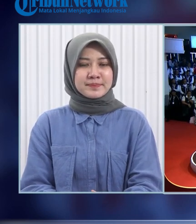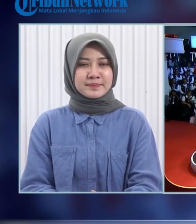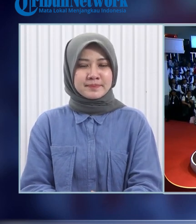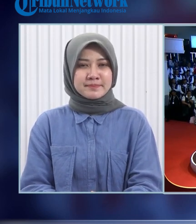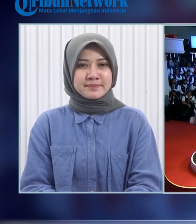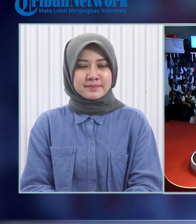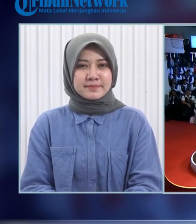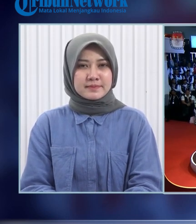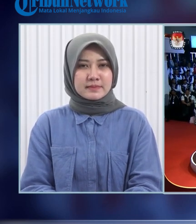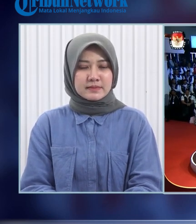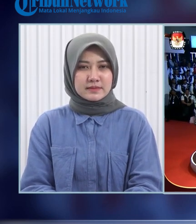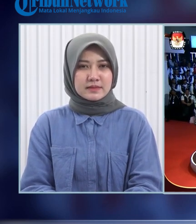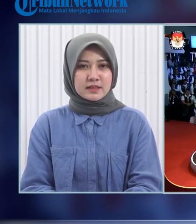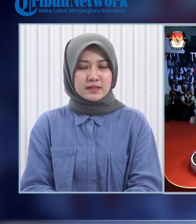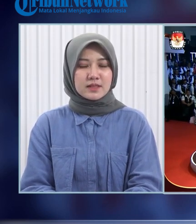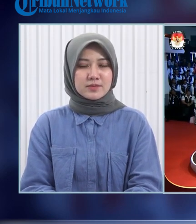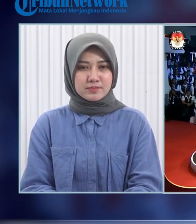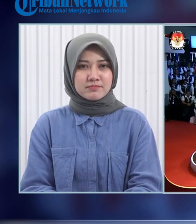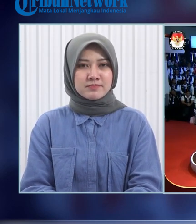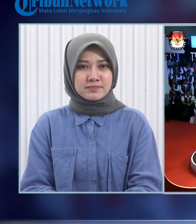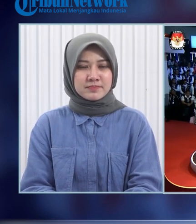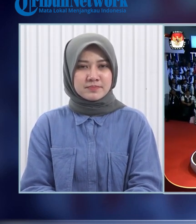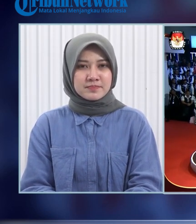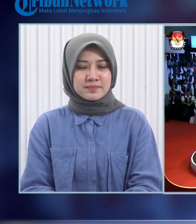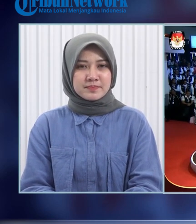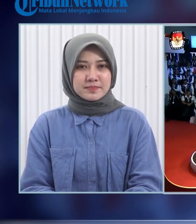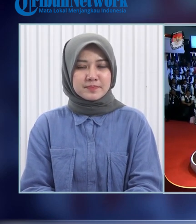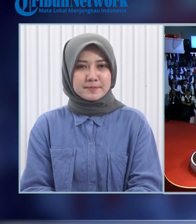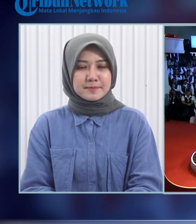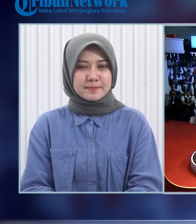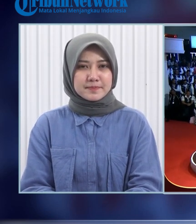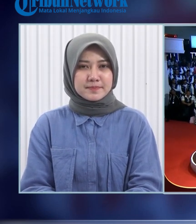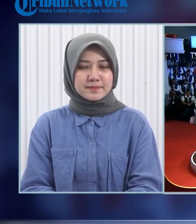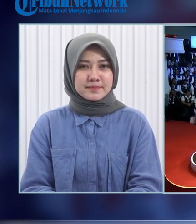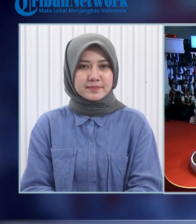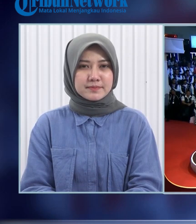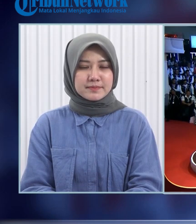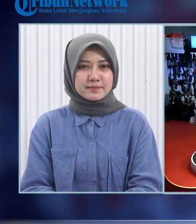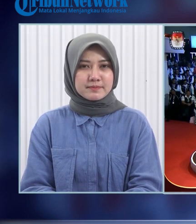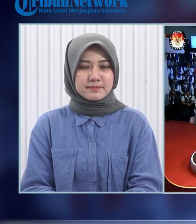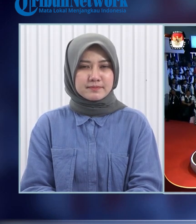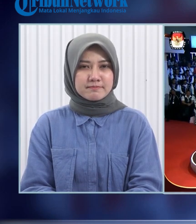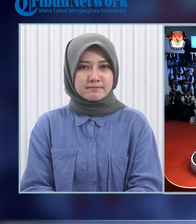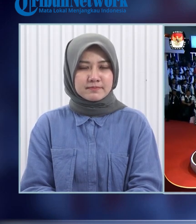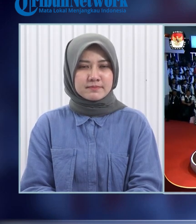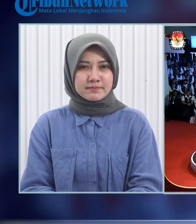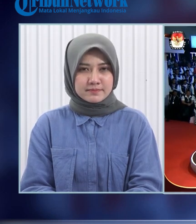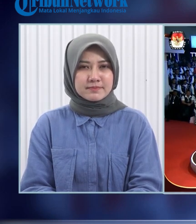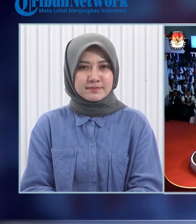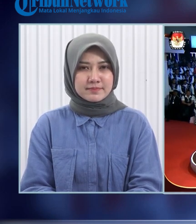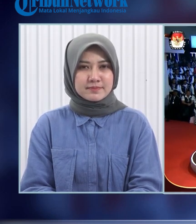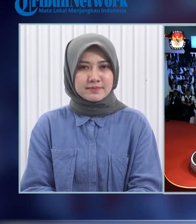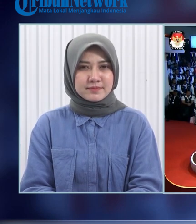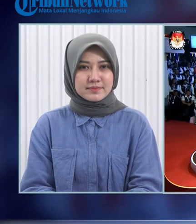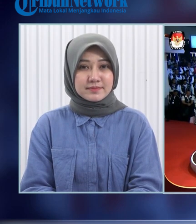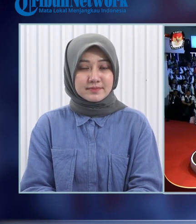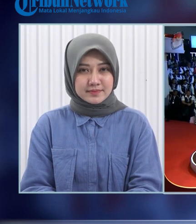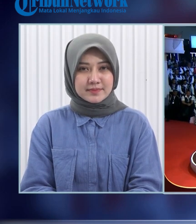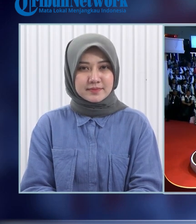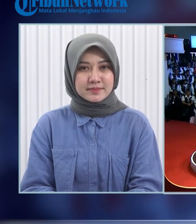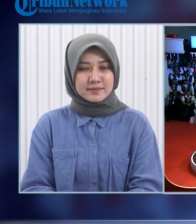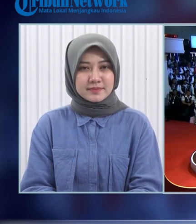kemudian pada akhirnya kita nggak dapat? Saya berharap sekali ya. Saya banyak ngobrol dengan Mas Anies, dengan Mas